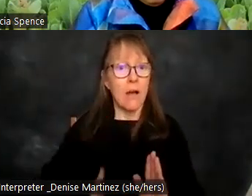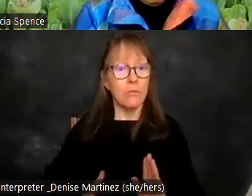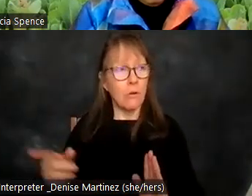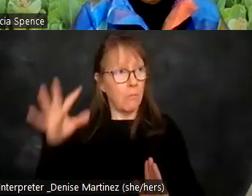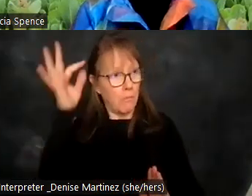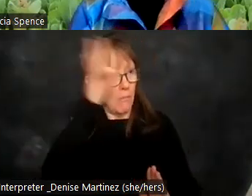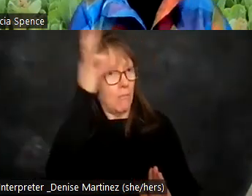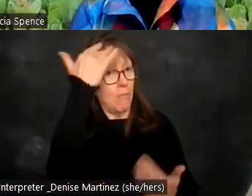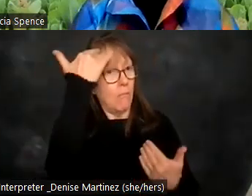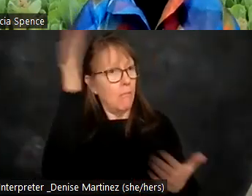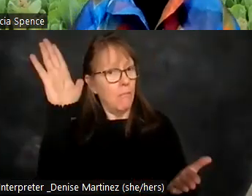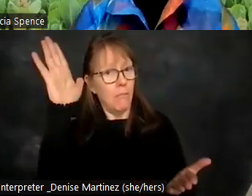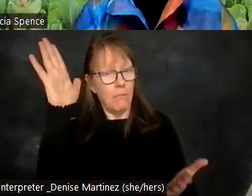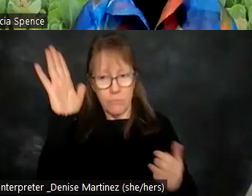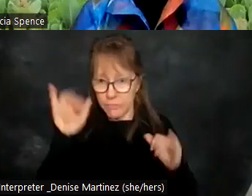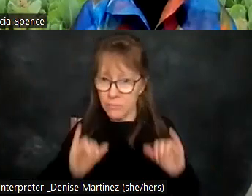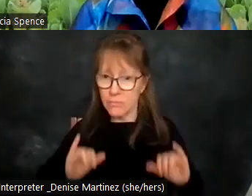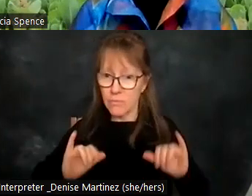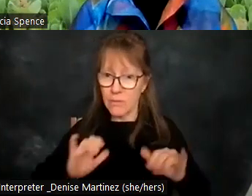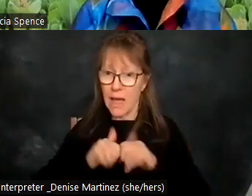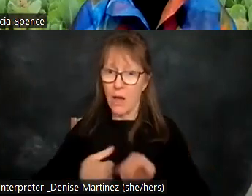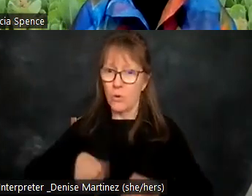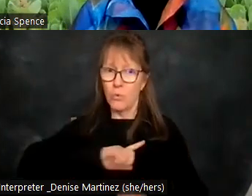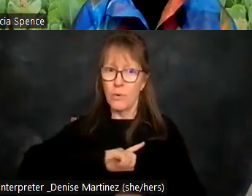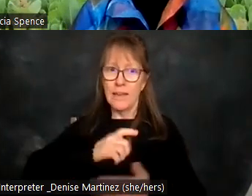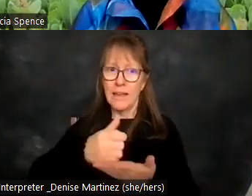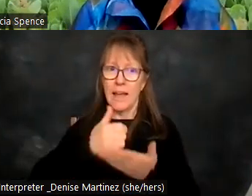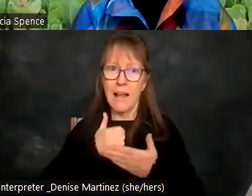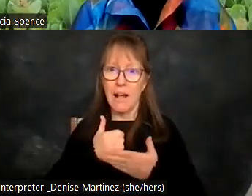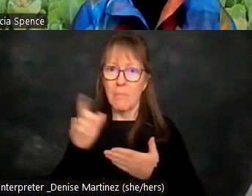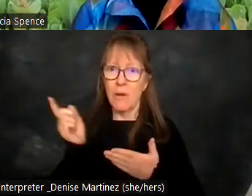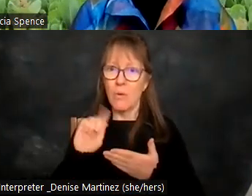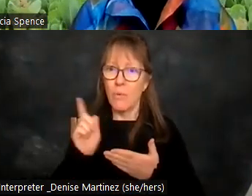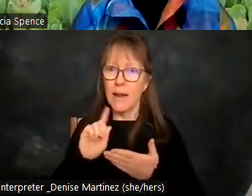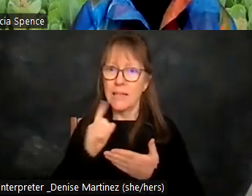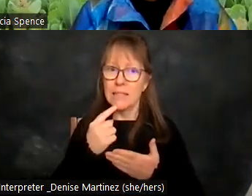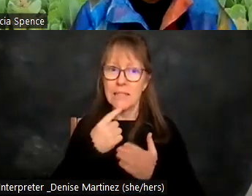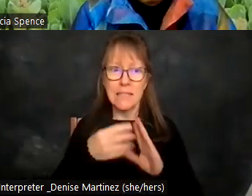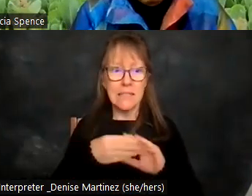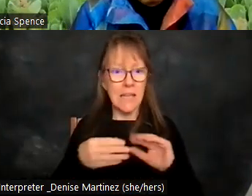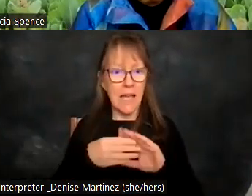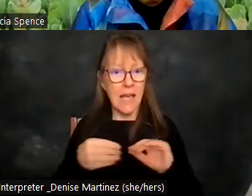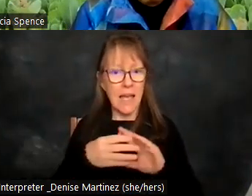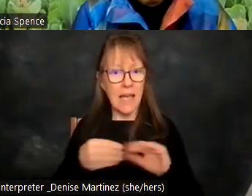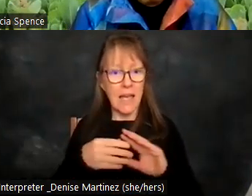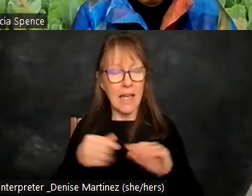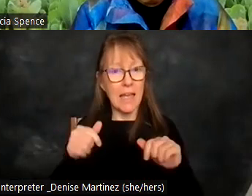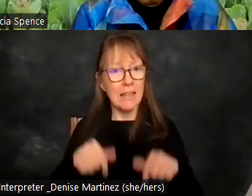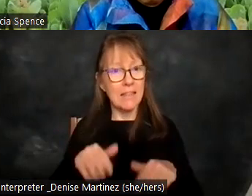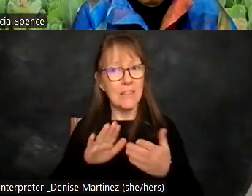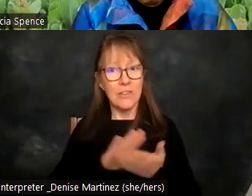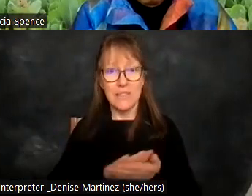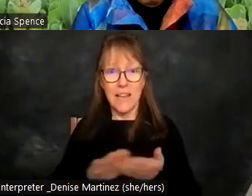les pas qu'on ait aucun bagage concernant ça. Comment nous joindre aide? Comment nous joindre aide?